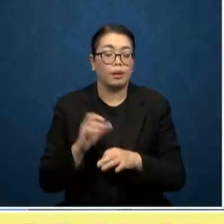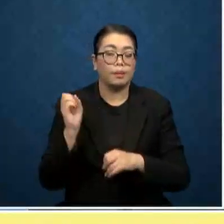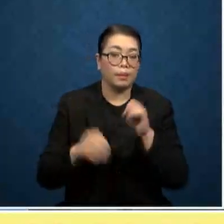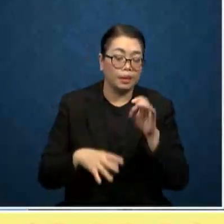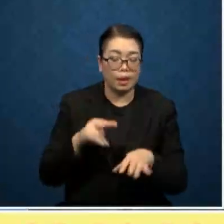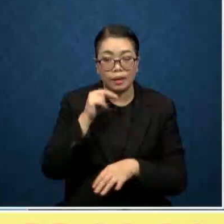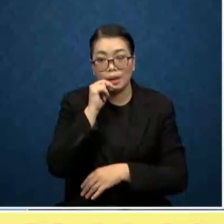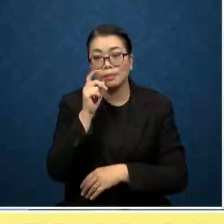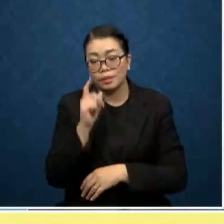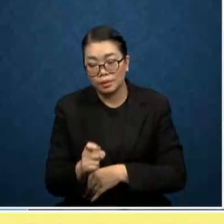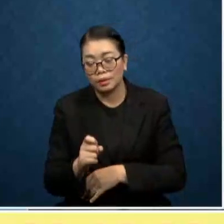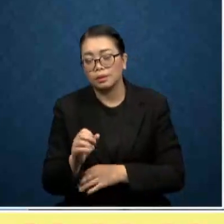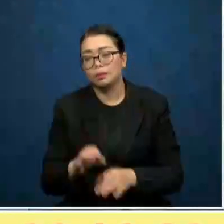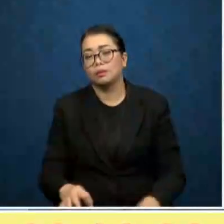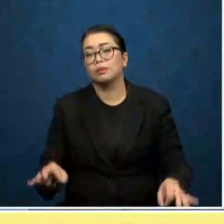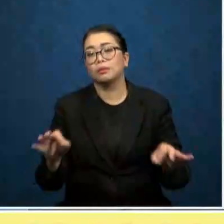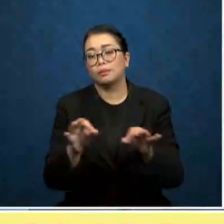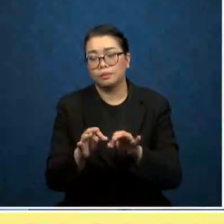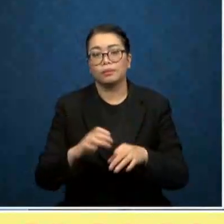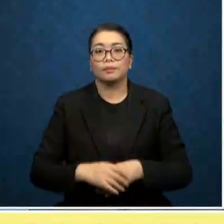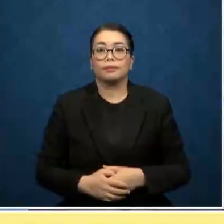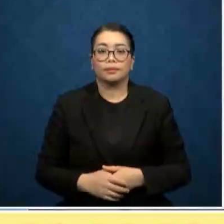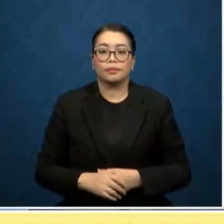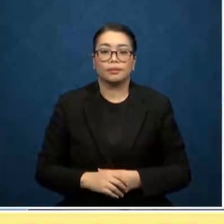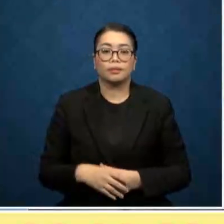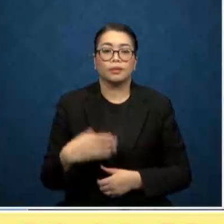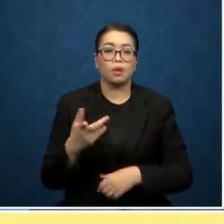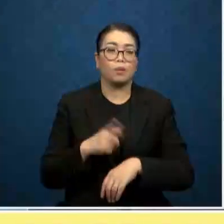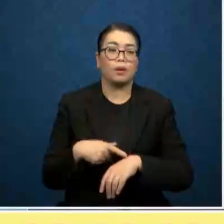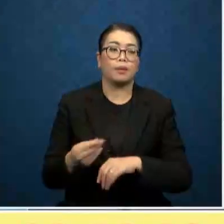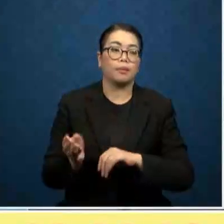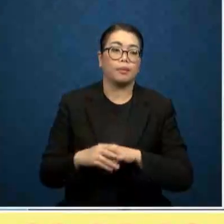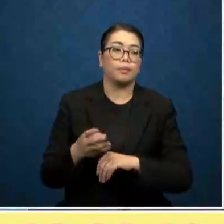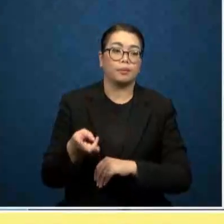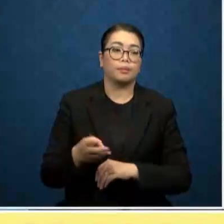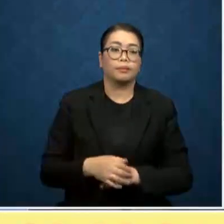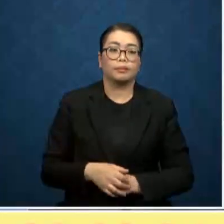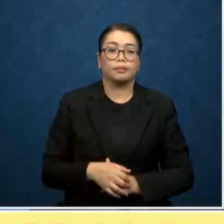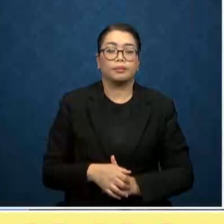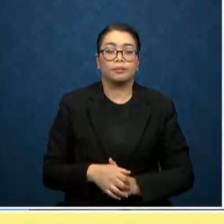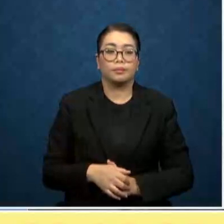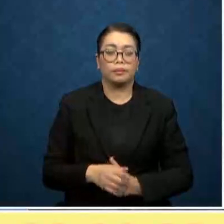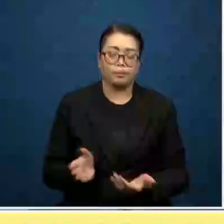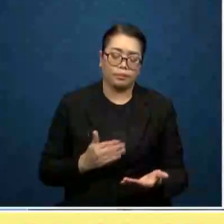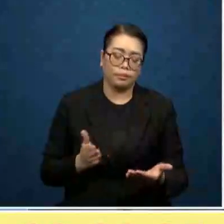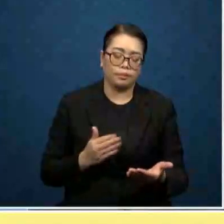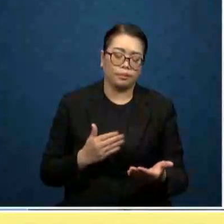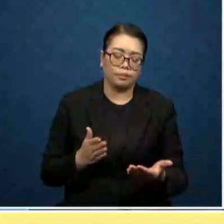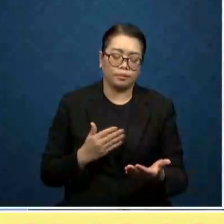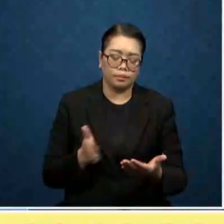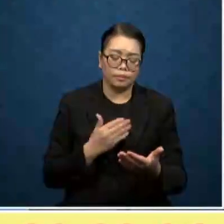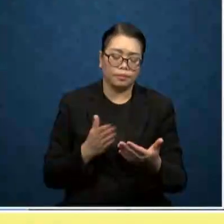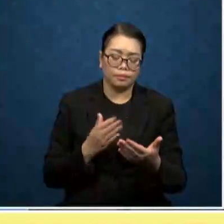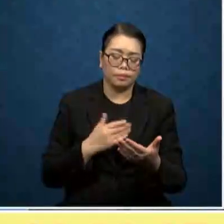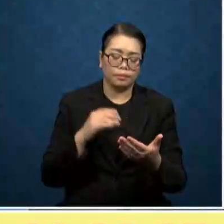เสียอันนี้เป็นประการสำคัญขอเวลาอีกนิดนึงท่านประธานครับก็อ่านดูเอกสารเร็วๆมี